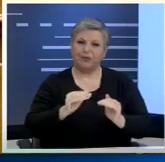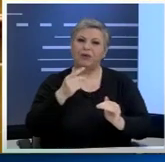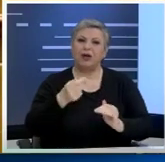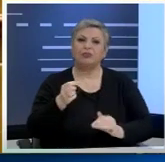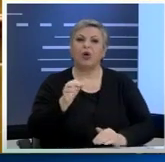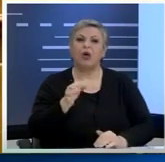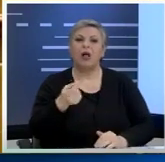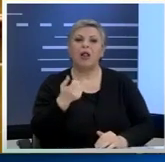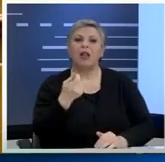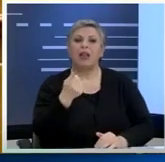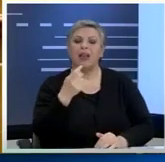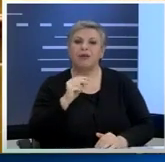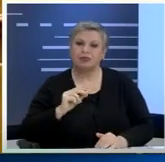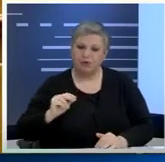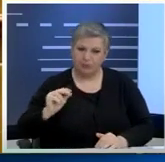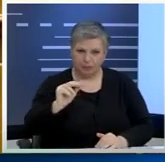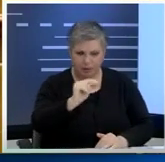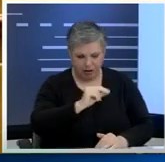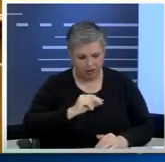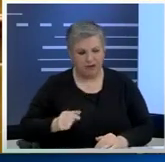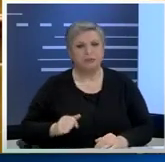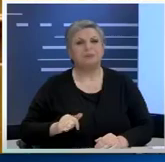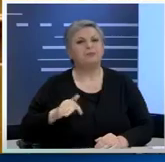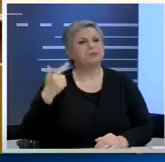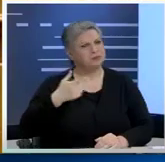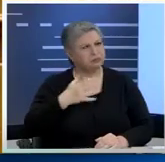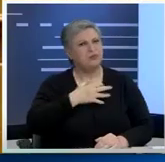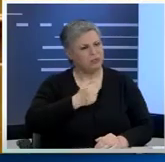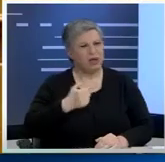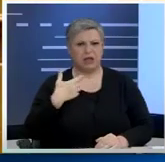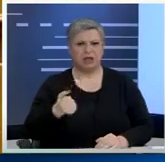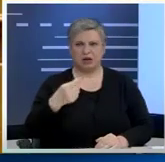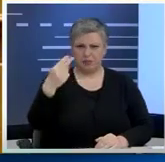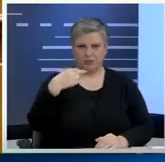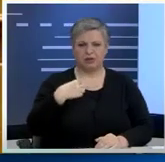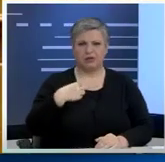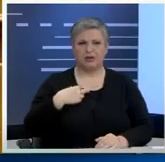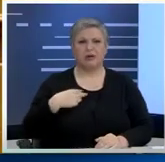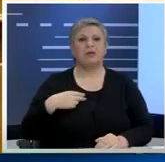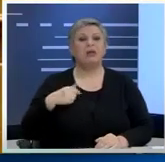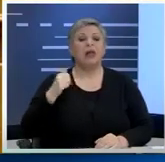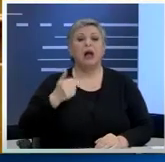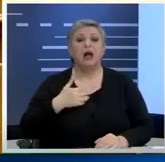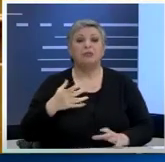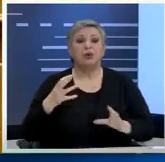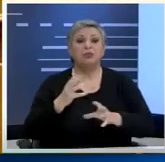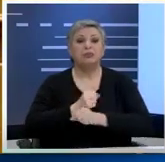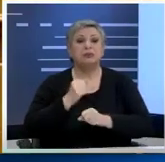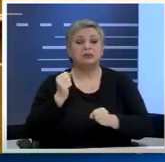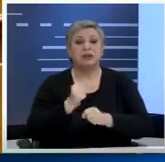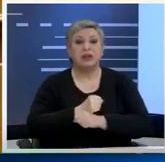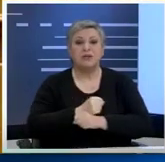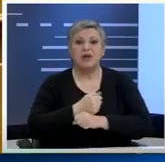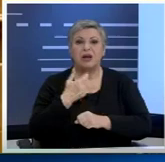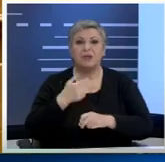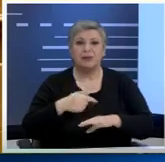δείκτες κλίματος οικονομικής εμπιστοσύνης. Τρίτον, η χώρα βγήκε από τη διαδικασία υπερβολικού ελλείμματος